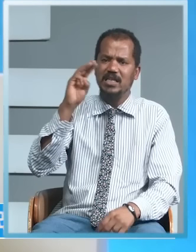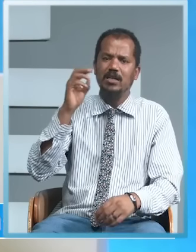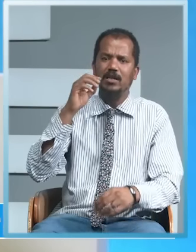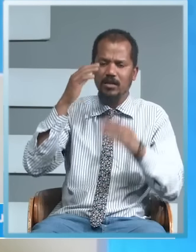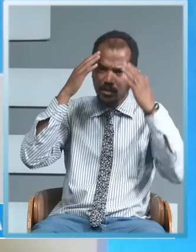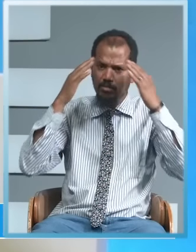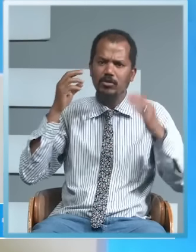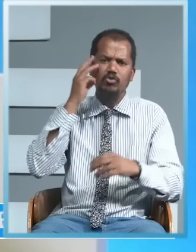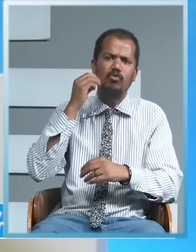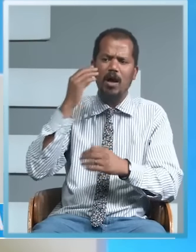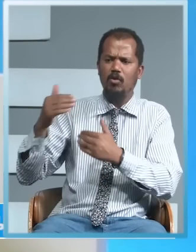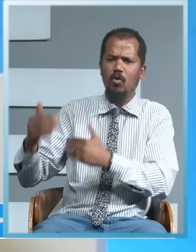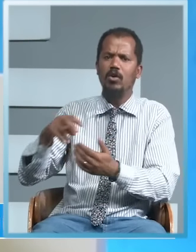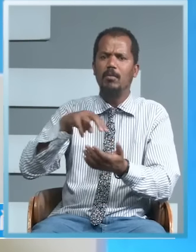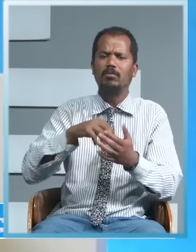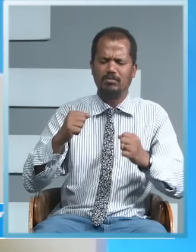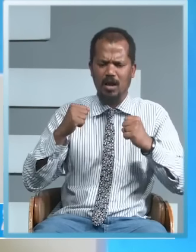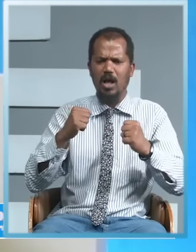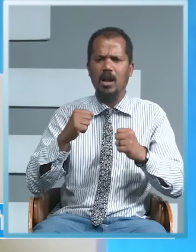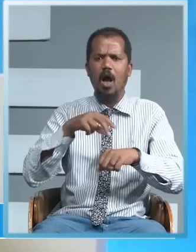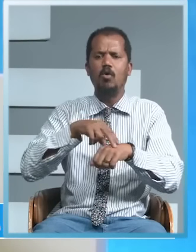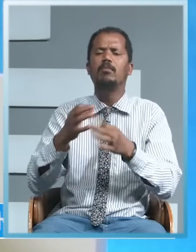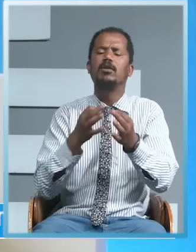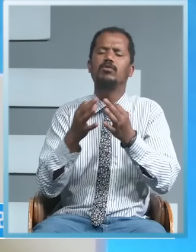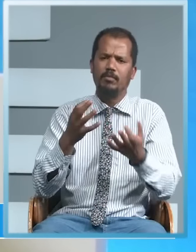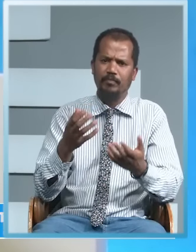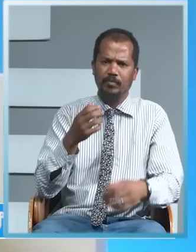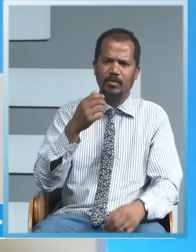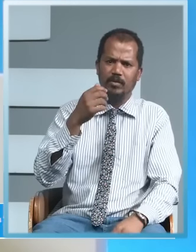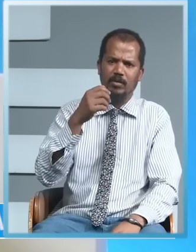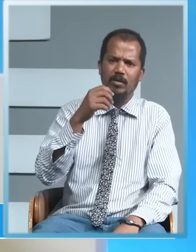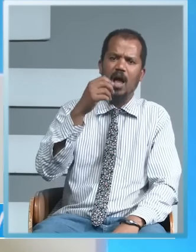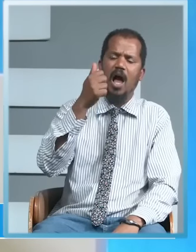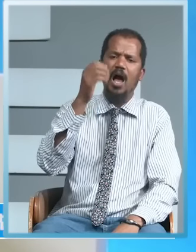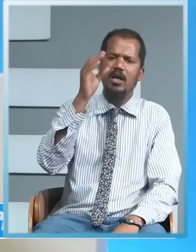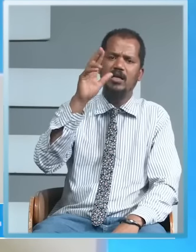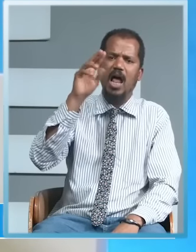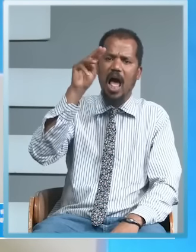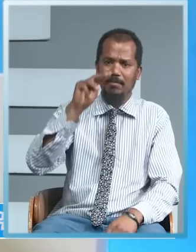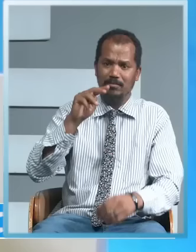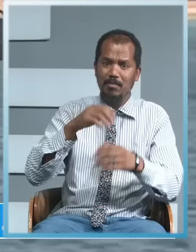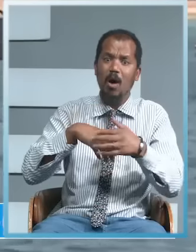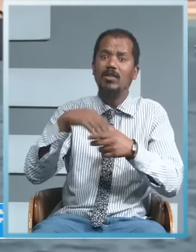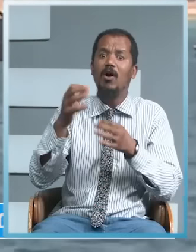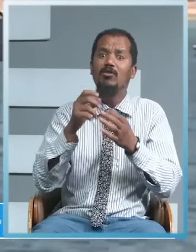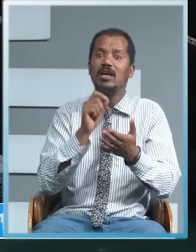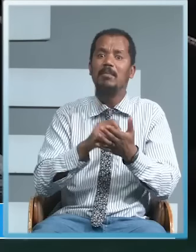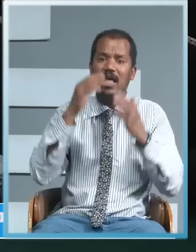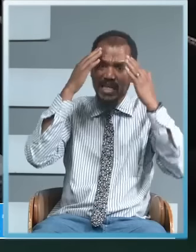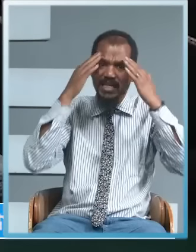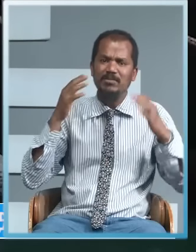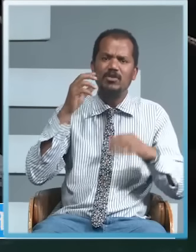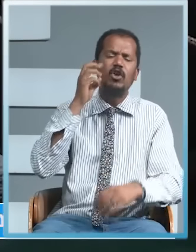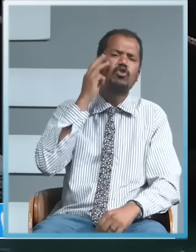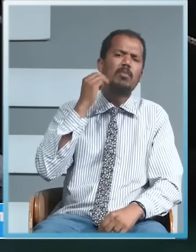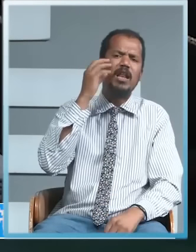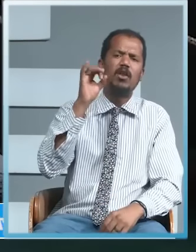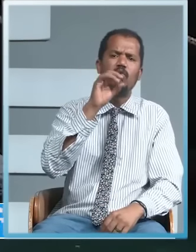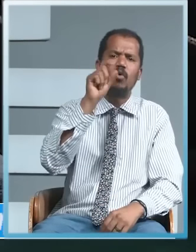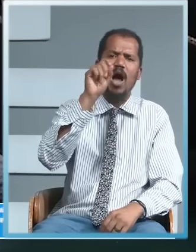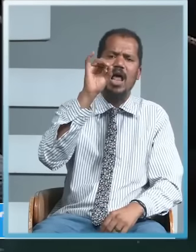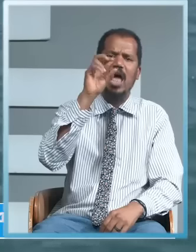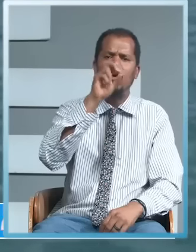ጎን ለመቆም ያላትን ጠንካራ አቋም ገልጸዋል ብለዋል። አህራም ኦንላይን ይዞ በወጣው ዘገባ ደግሞ ግብፅ የሶማሊያን ሉዓላዊነት